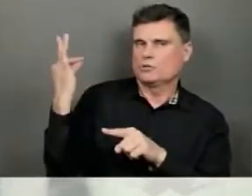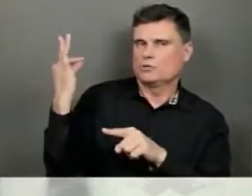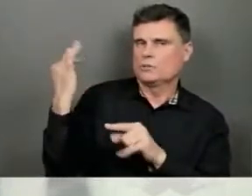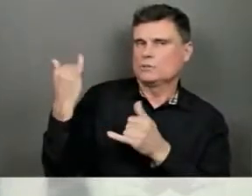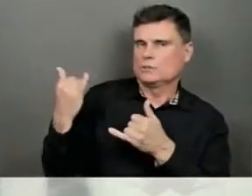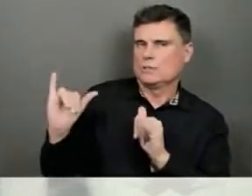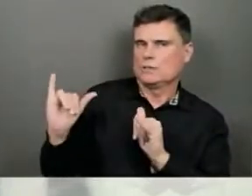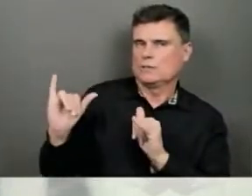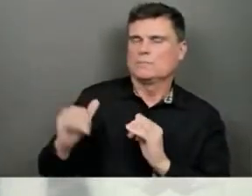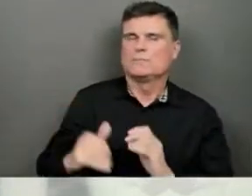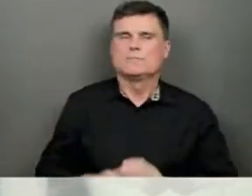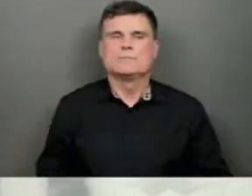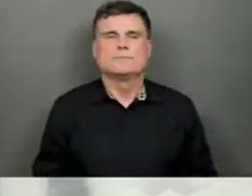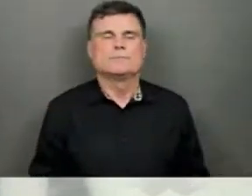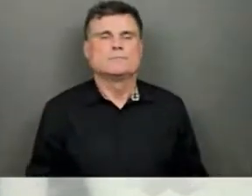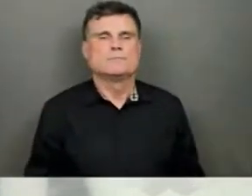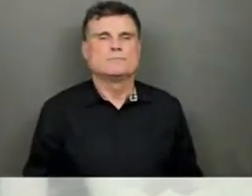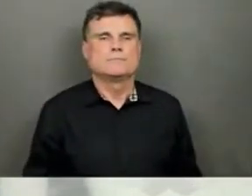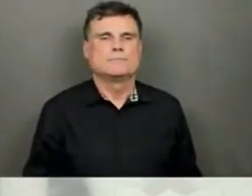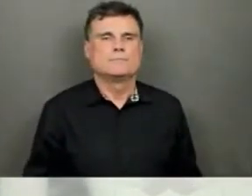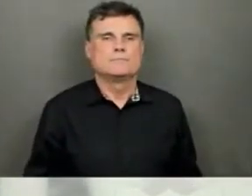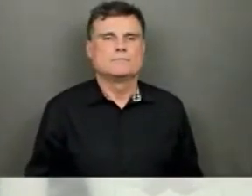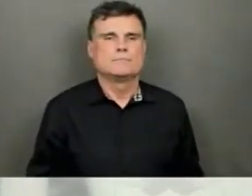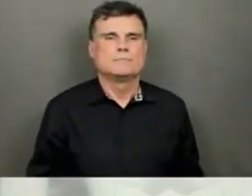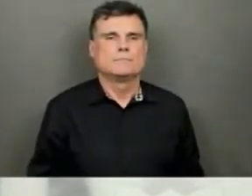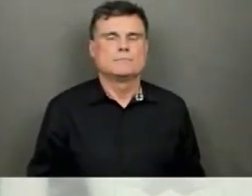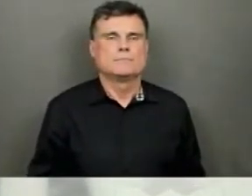Colombie-Britannique bénéficient